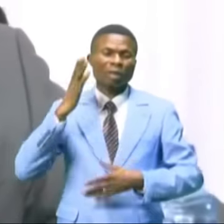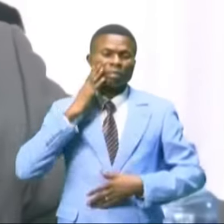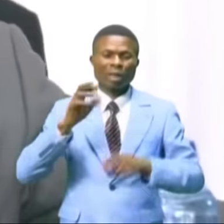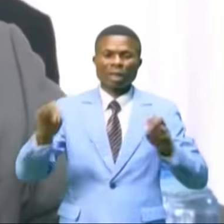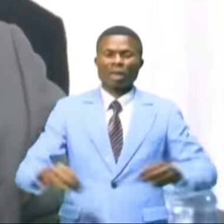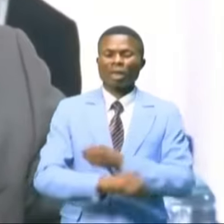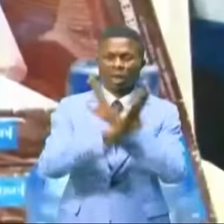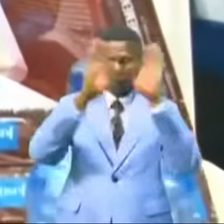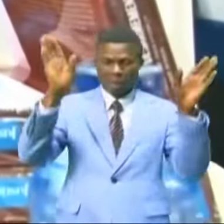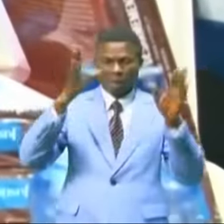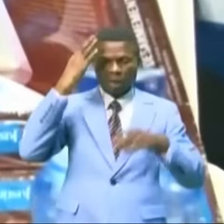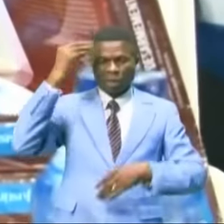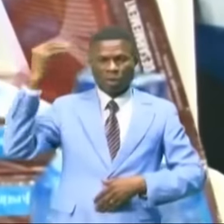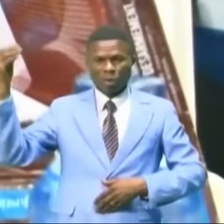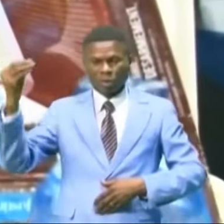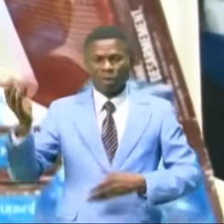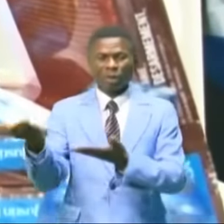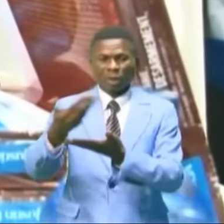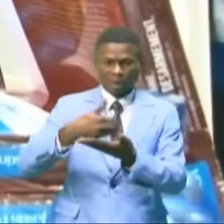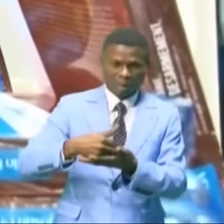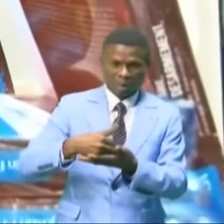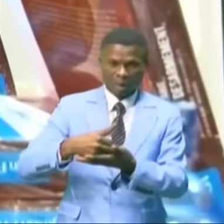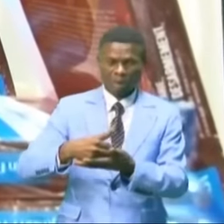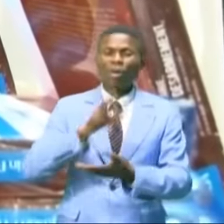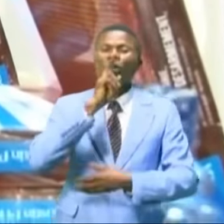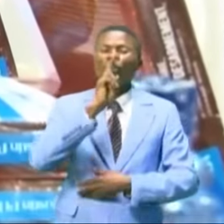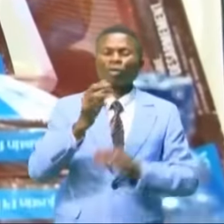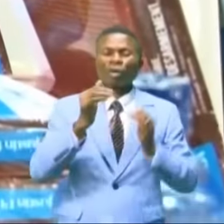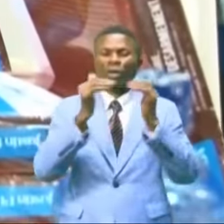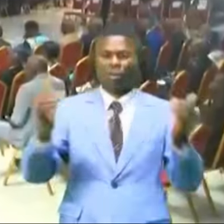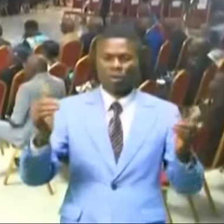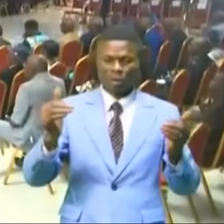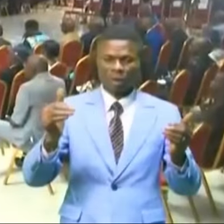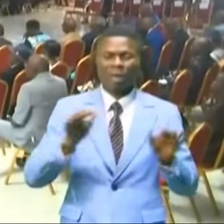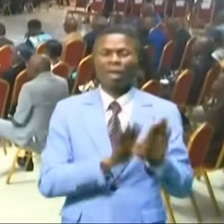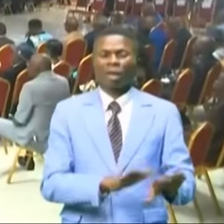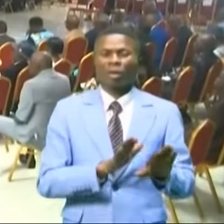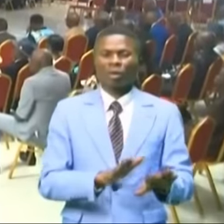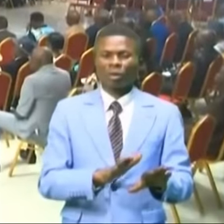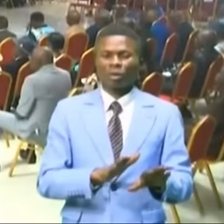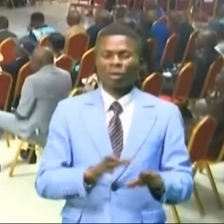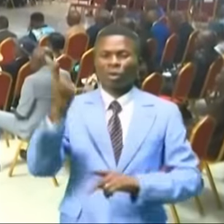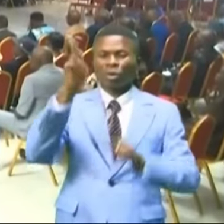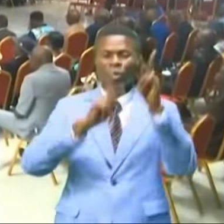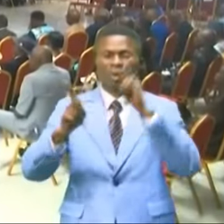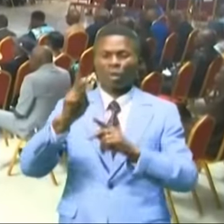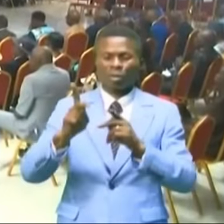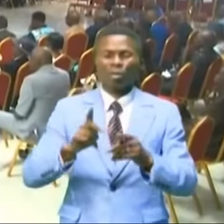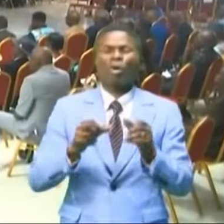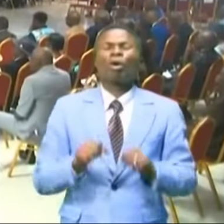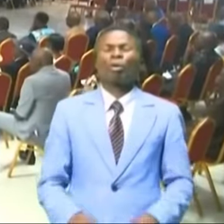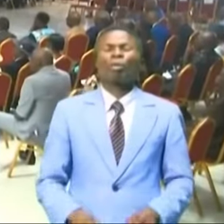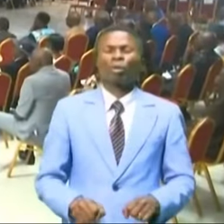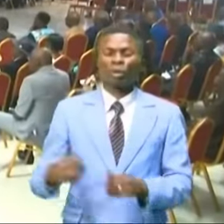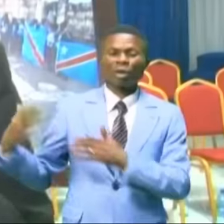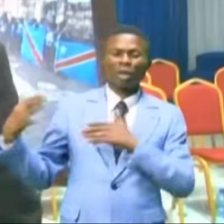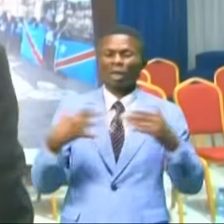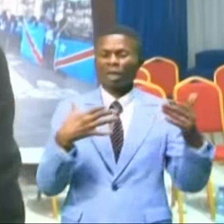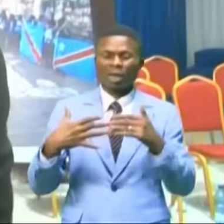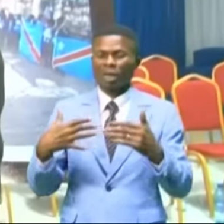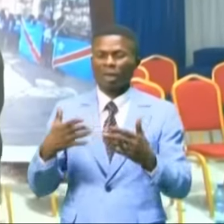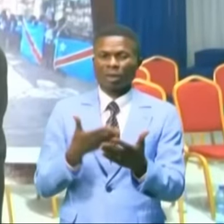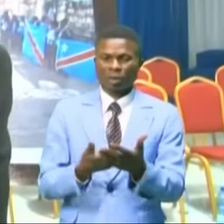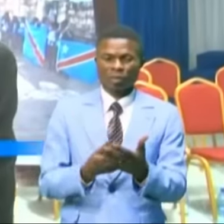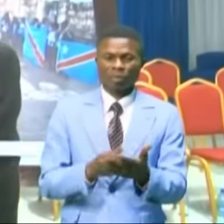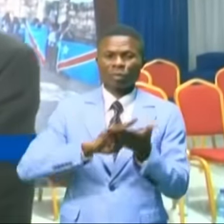avant d'espérer voir le retour de la véritable paix tant attendue par nos populations meurtries par les affres de la guerre. La